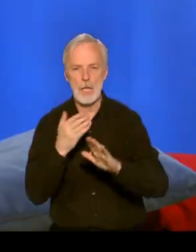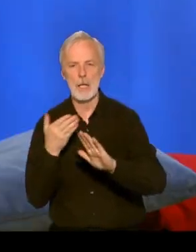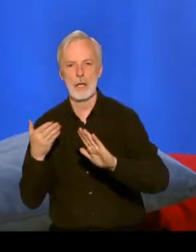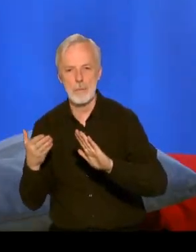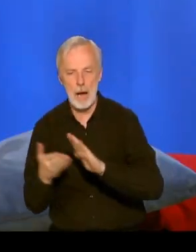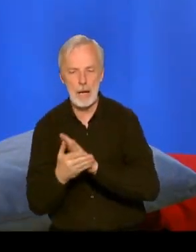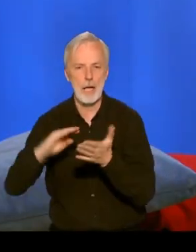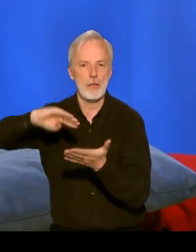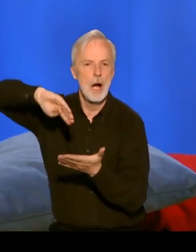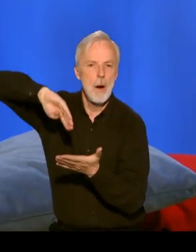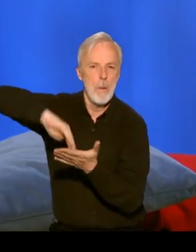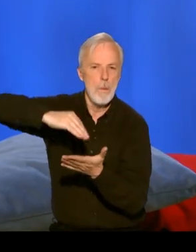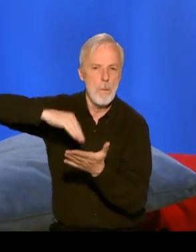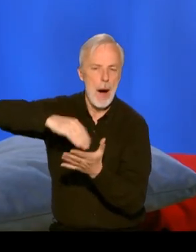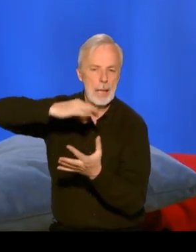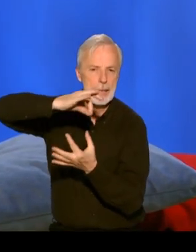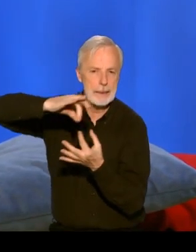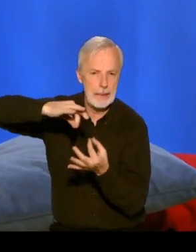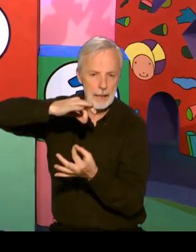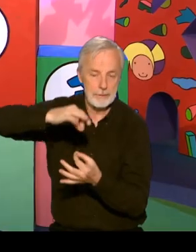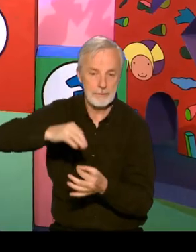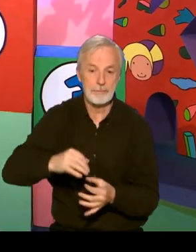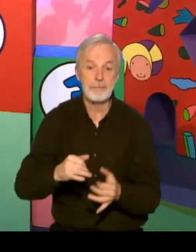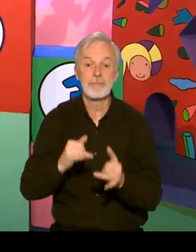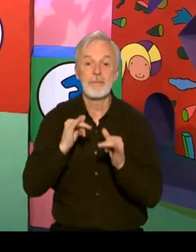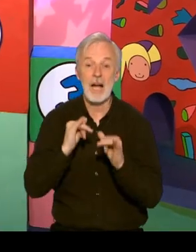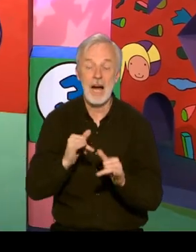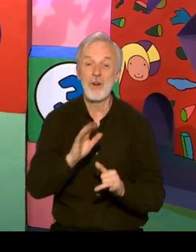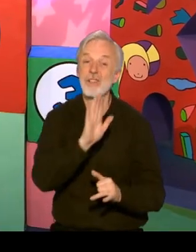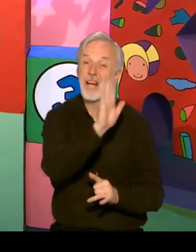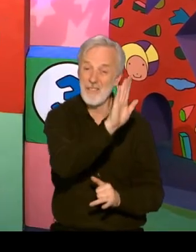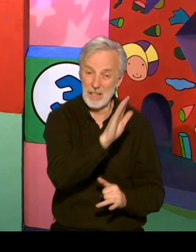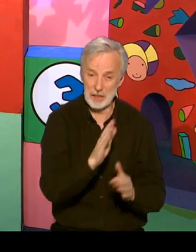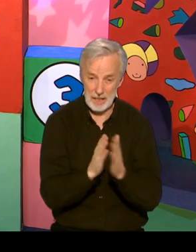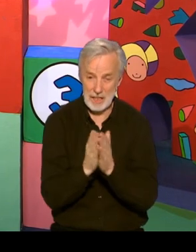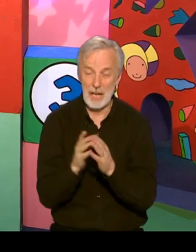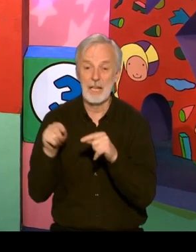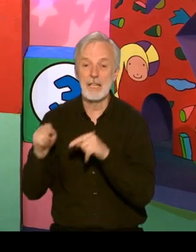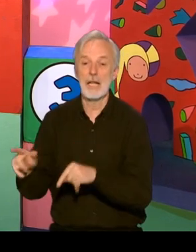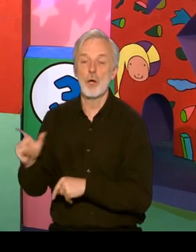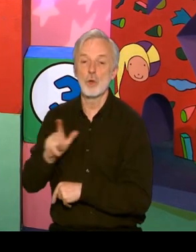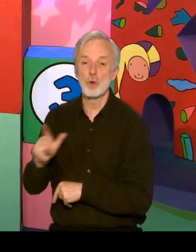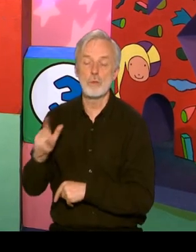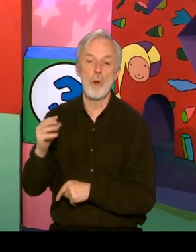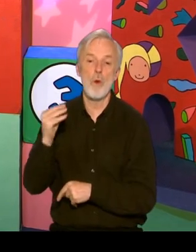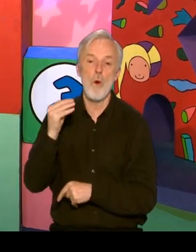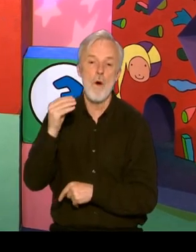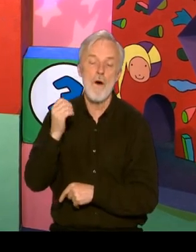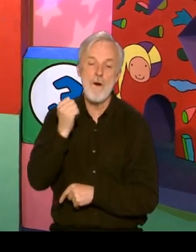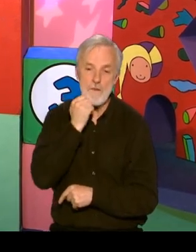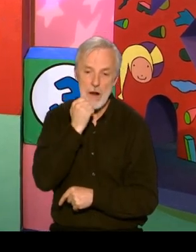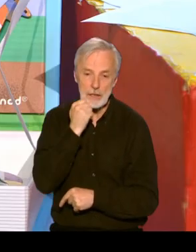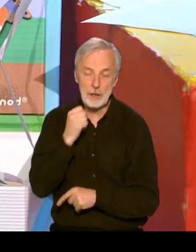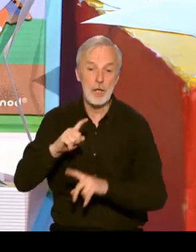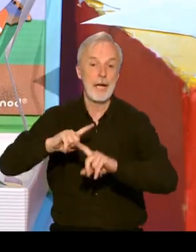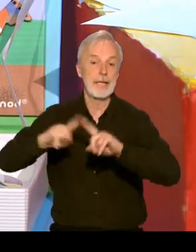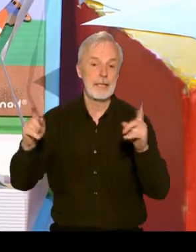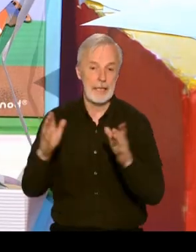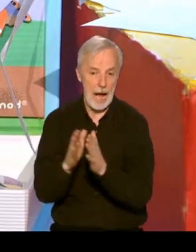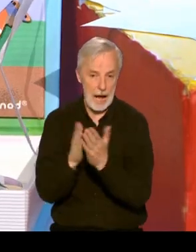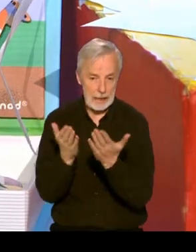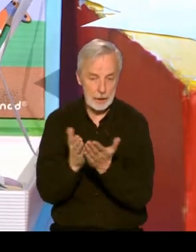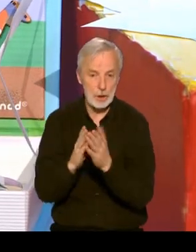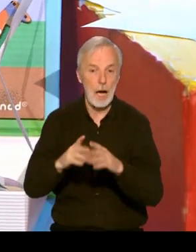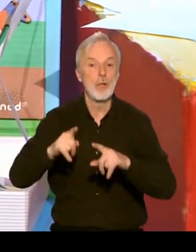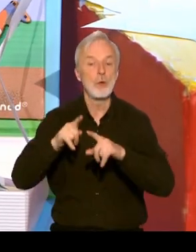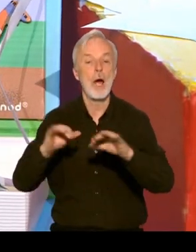baletky. Filipku, máš pravdu, tu máte ale vy s Luckou. My tady s Františkem máme knížku, která je plná